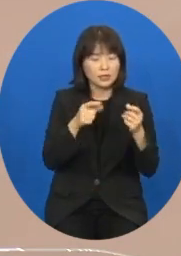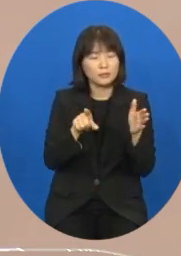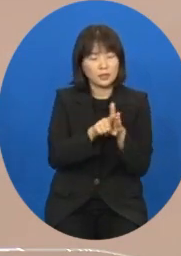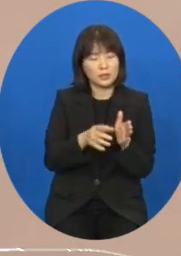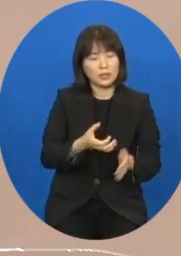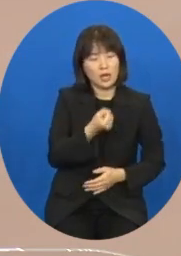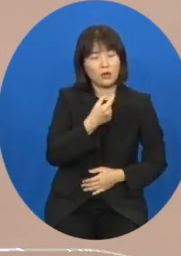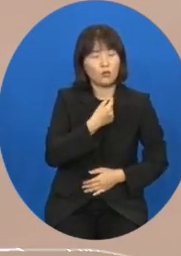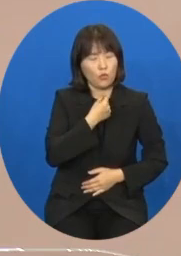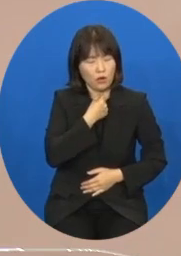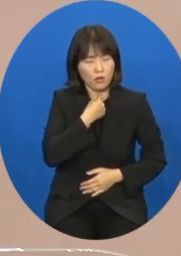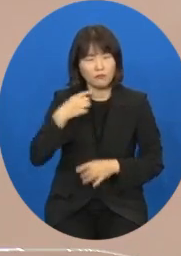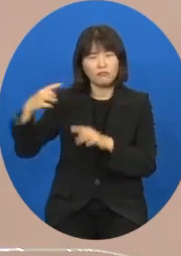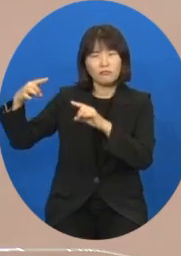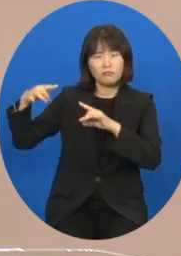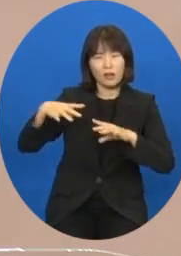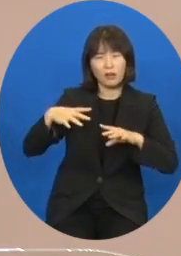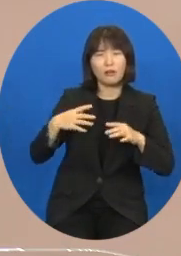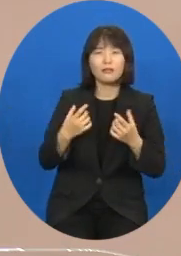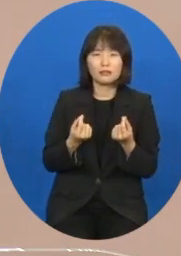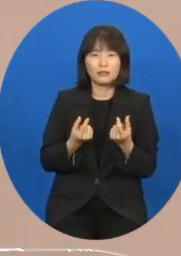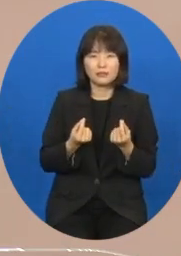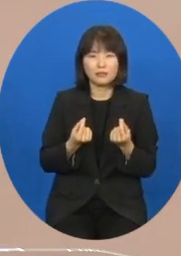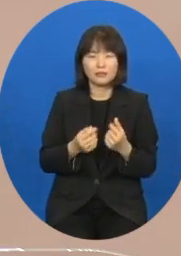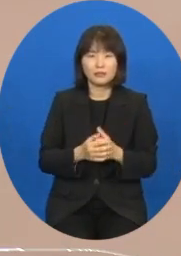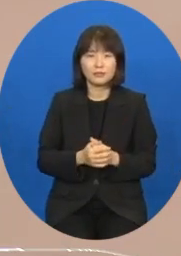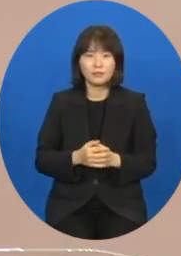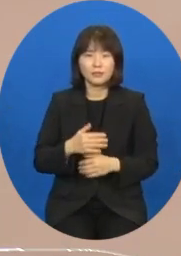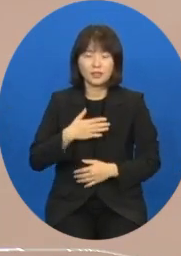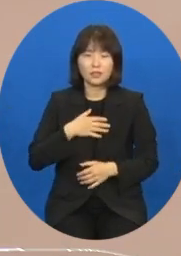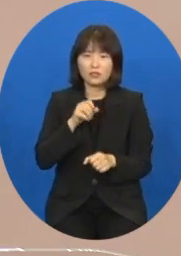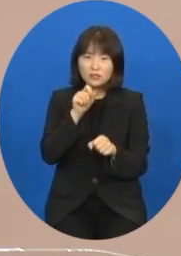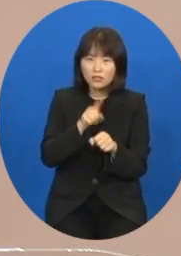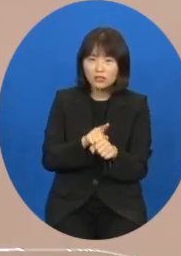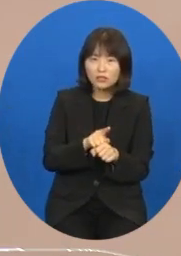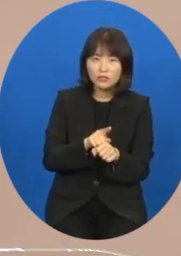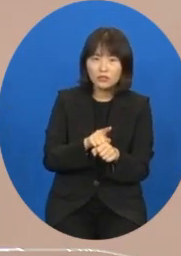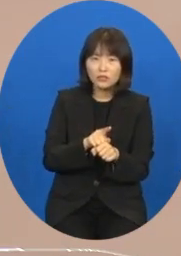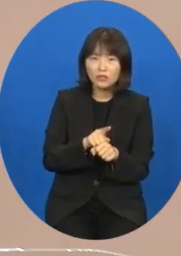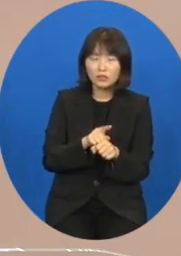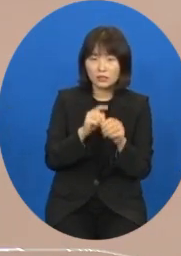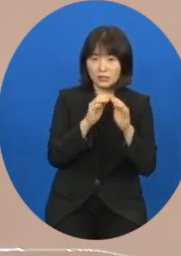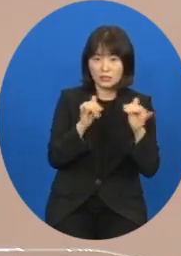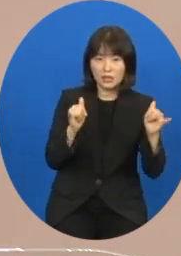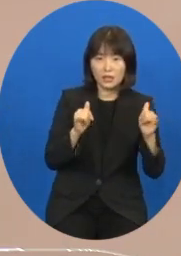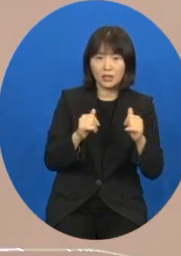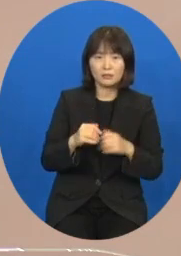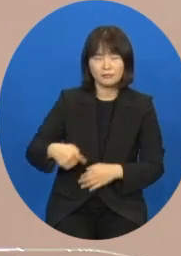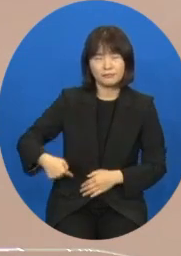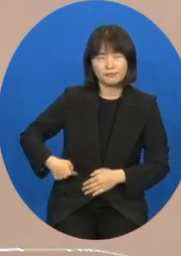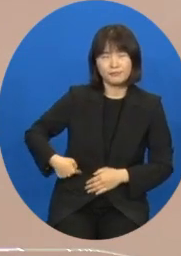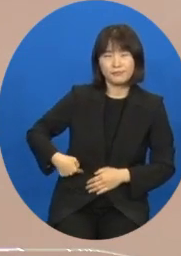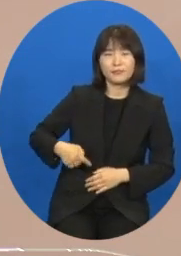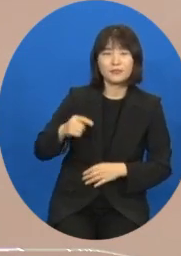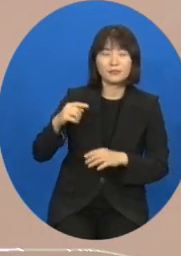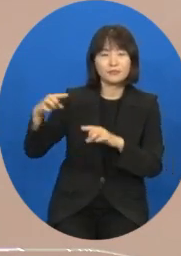그렇게 말씀하시는 것 같아요. 저 같은 성향의 사람에게 정말 마음 찔리는